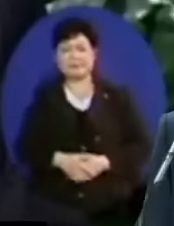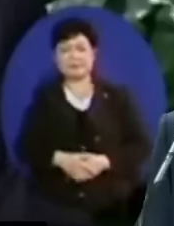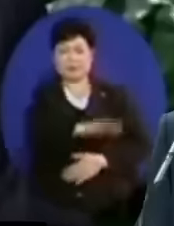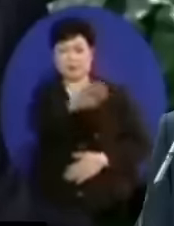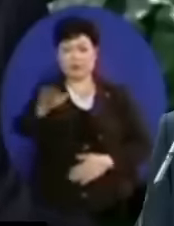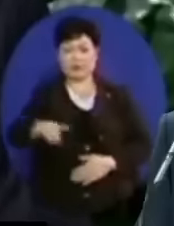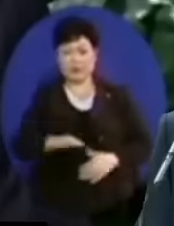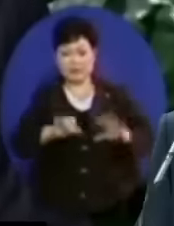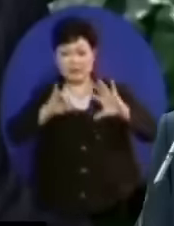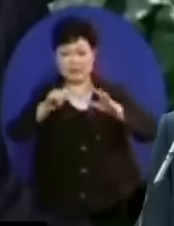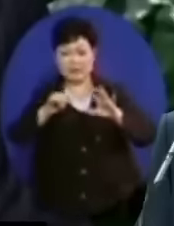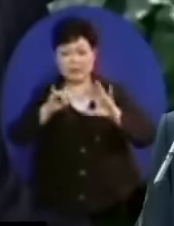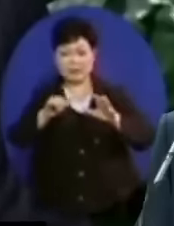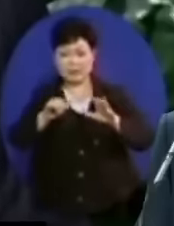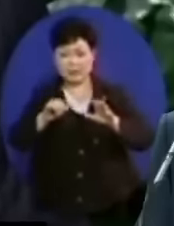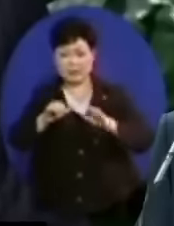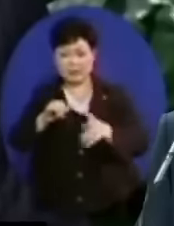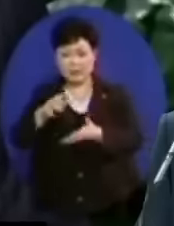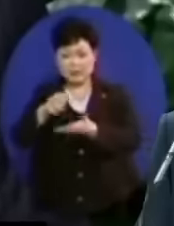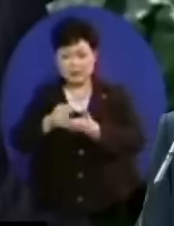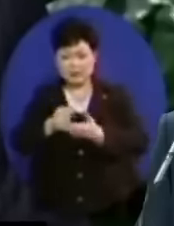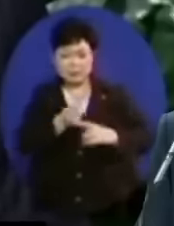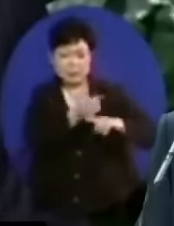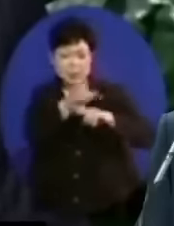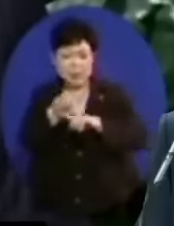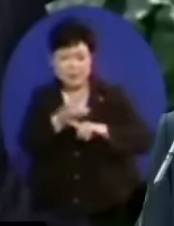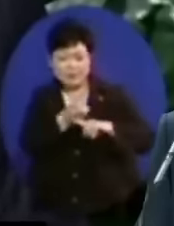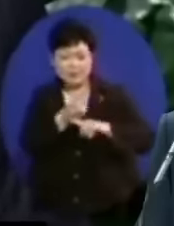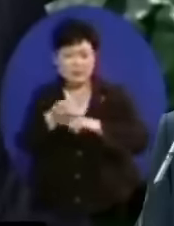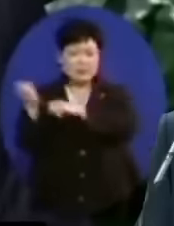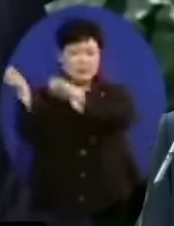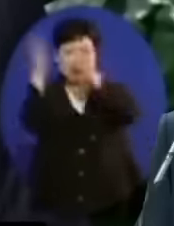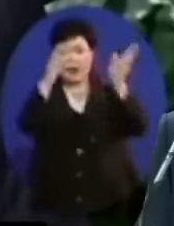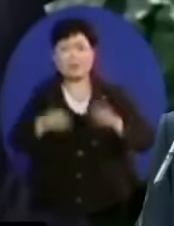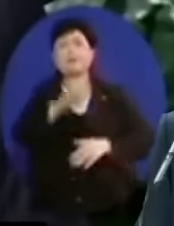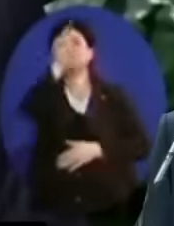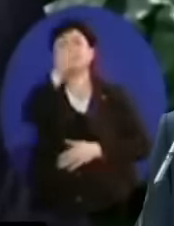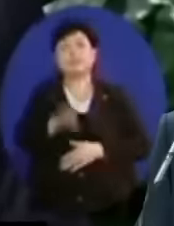우리가 이 세상에 가지고 있는 보배는 갈보리 십자가인 것입니다.